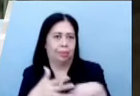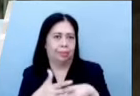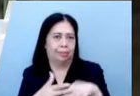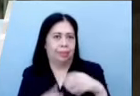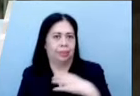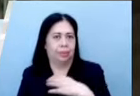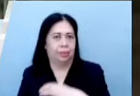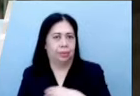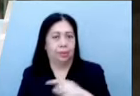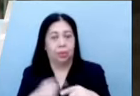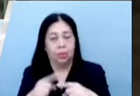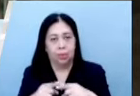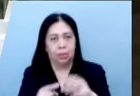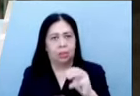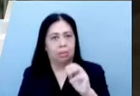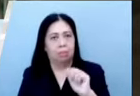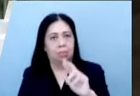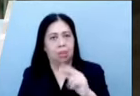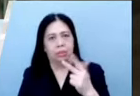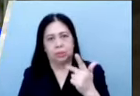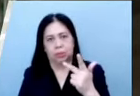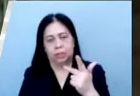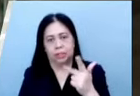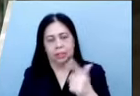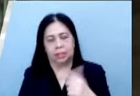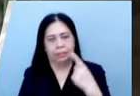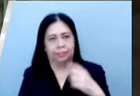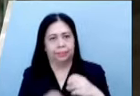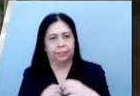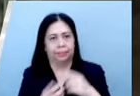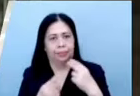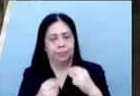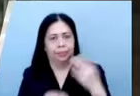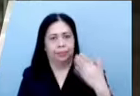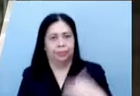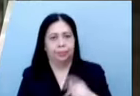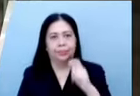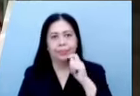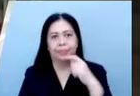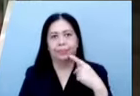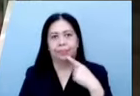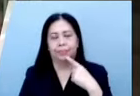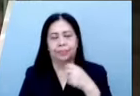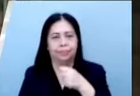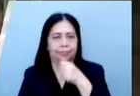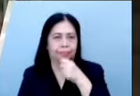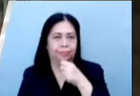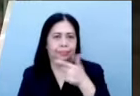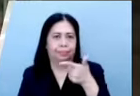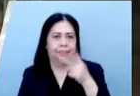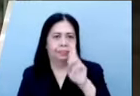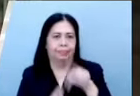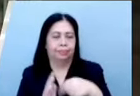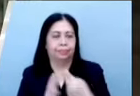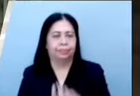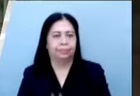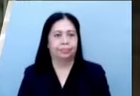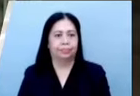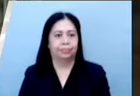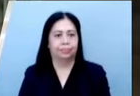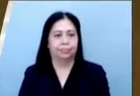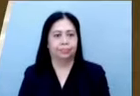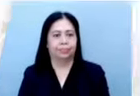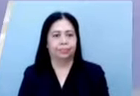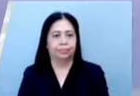March 23. Para sa GMA Integrated News, Tina Panganiban Perez, Nakatutok, 24 Oras.